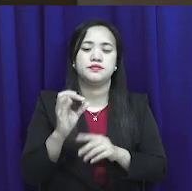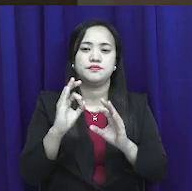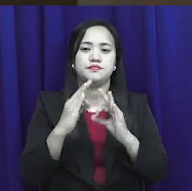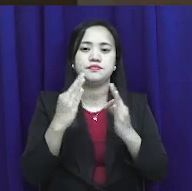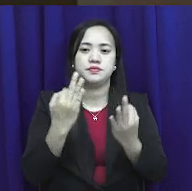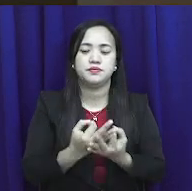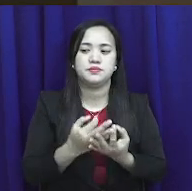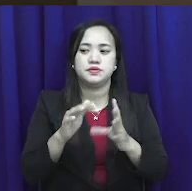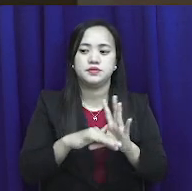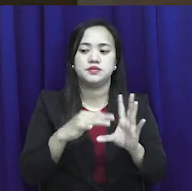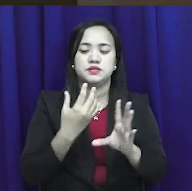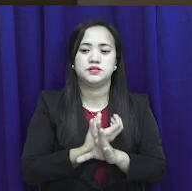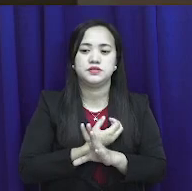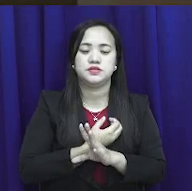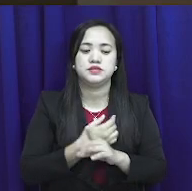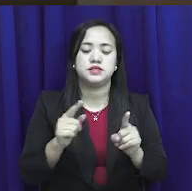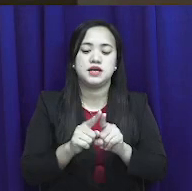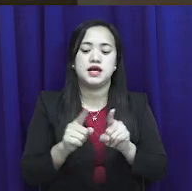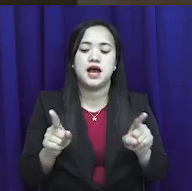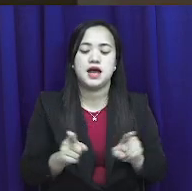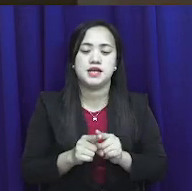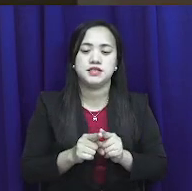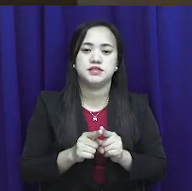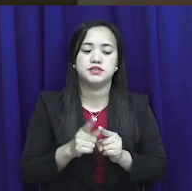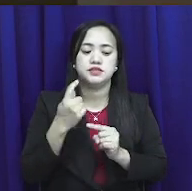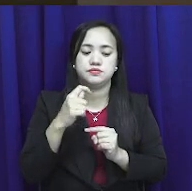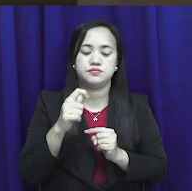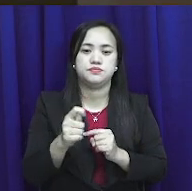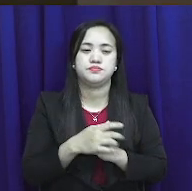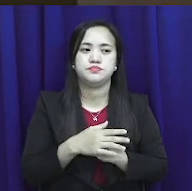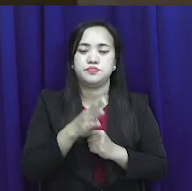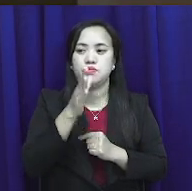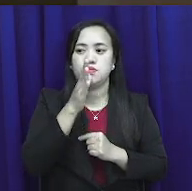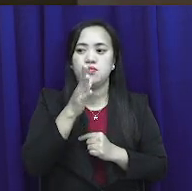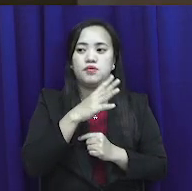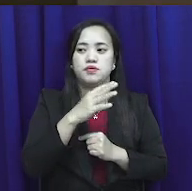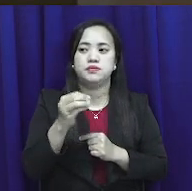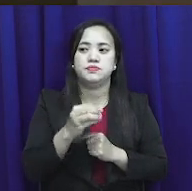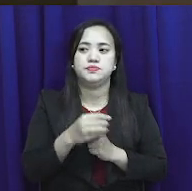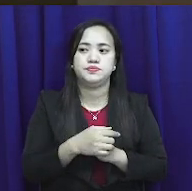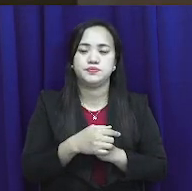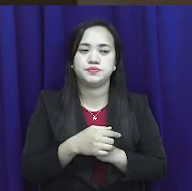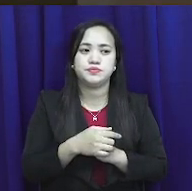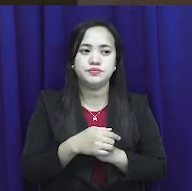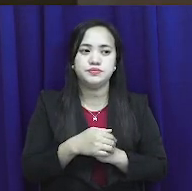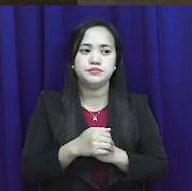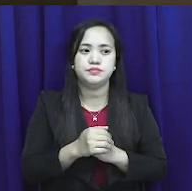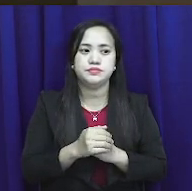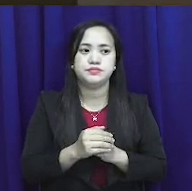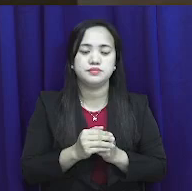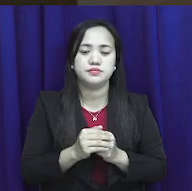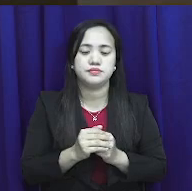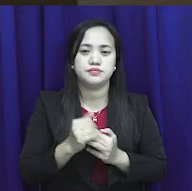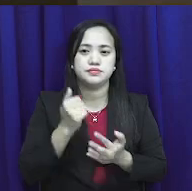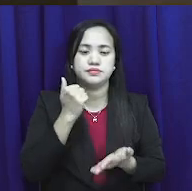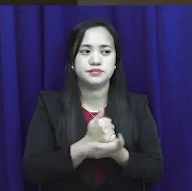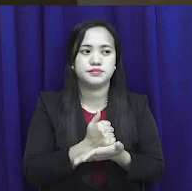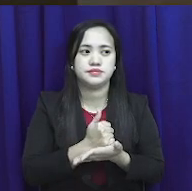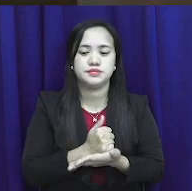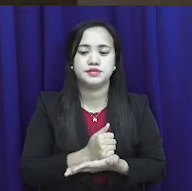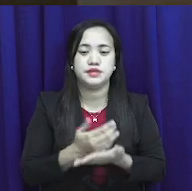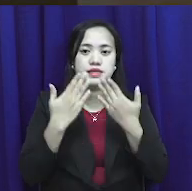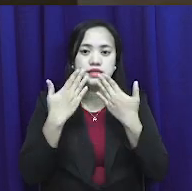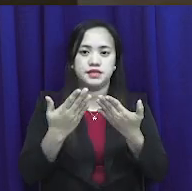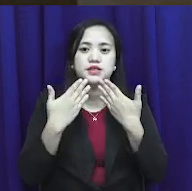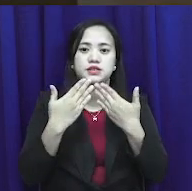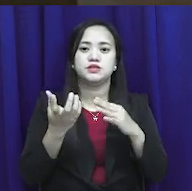pamilya bilang isang ina at bilang isang asawang babae yes Sir J Amen Amen Thank you thank